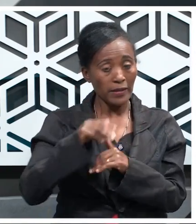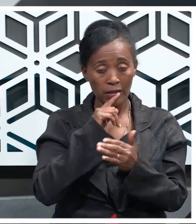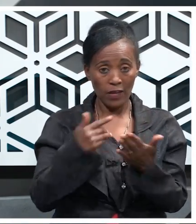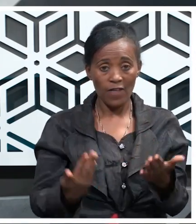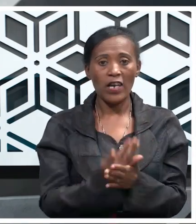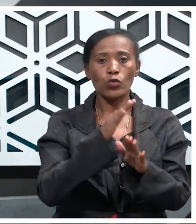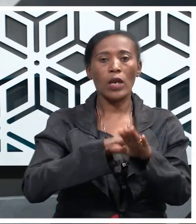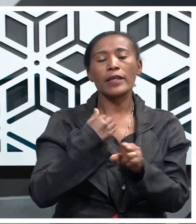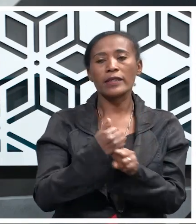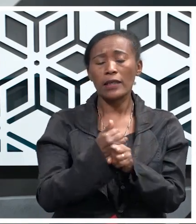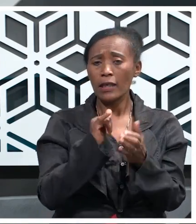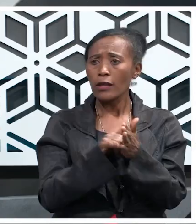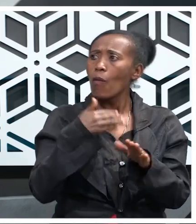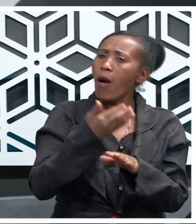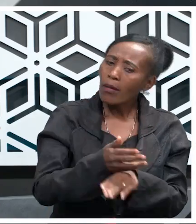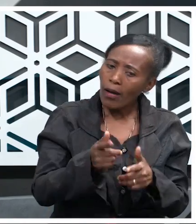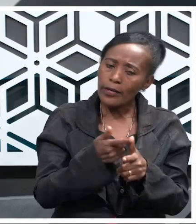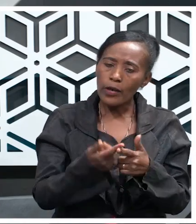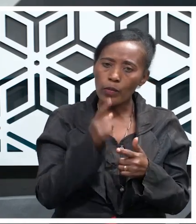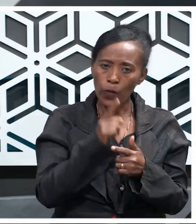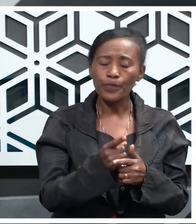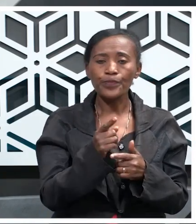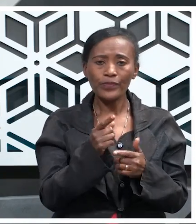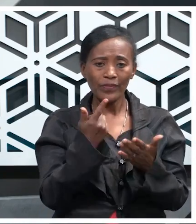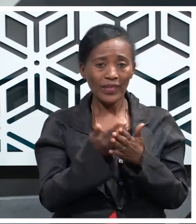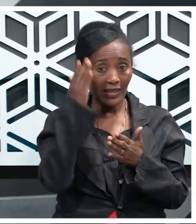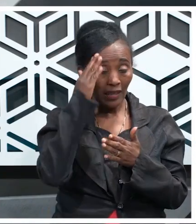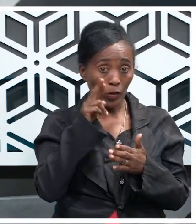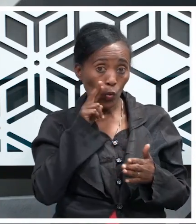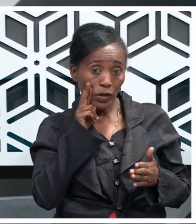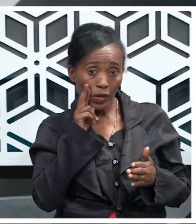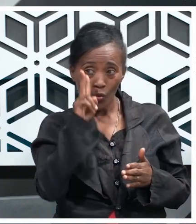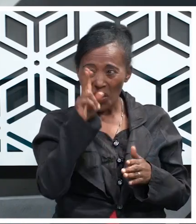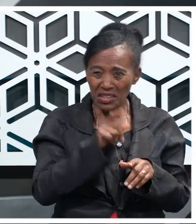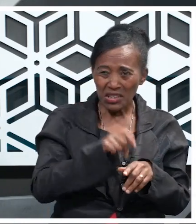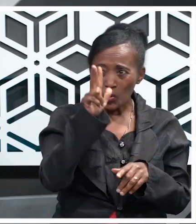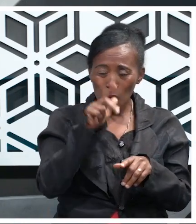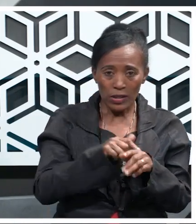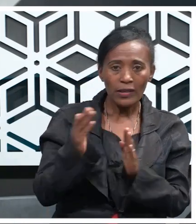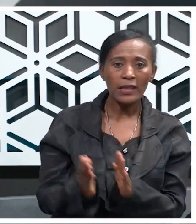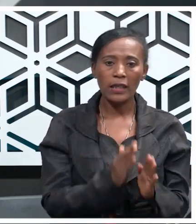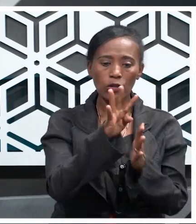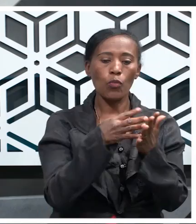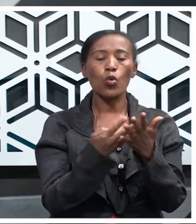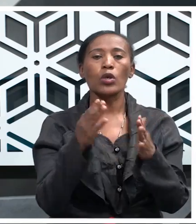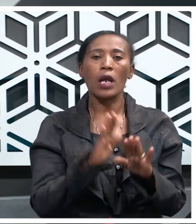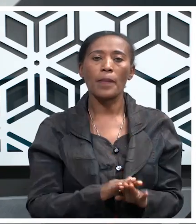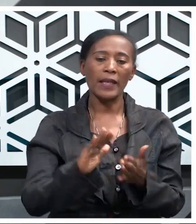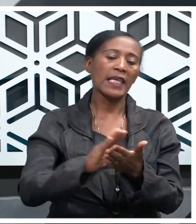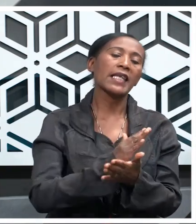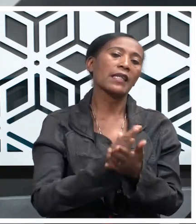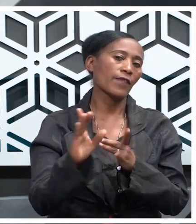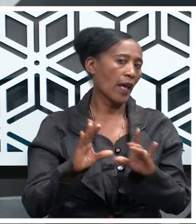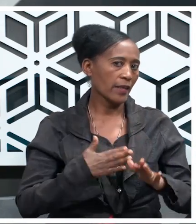በማካተት ነው እኔ ፋሽኑ ላይ ሰራሁት። ከዛ በኋላ ደግሞ ስካይላይት ሆቴል በተዘጋጁት ሁለት ጊዜ ሶስት ጊዜ በተዘጋጁ ፕሮግራሞች